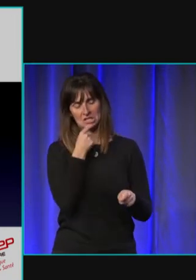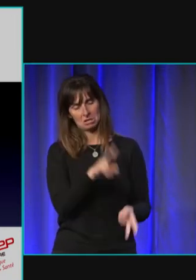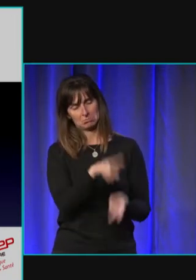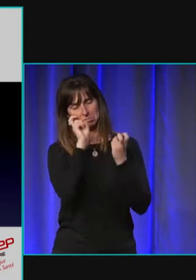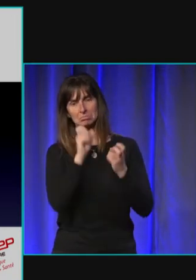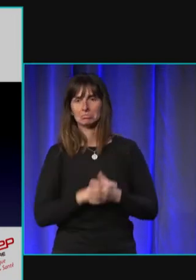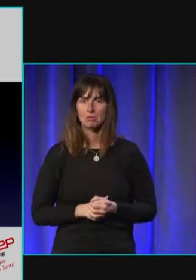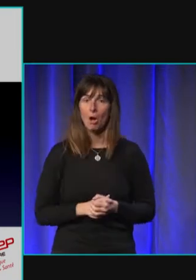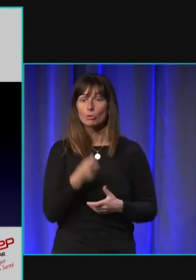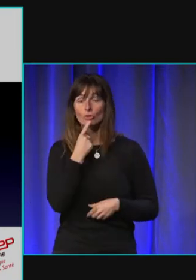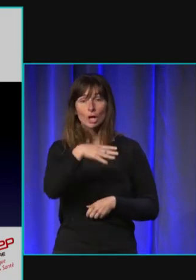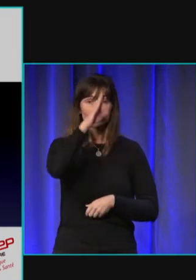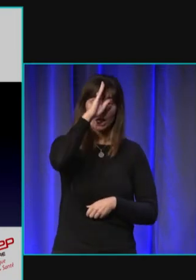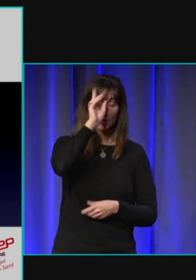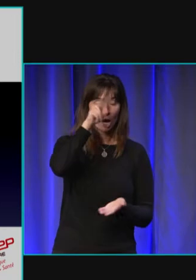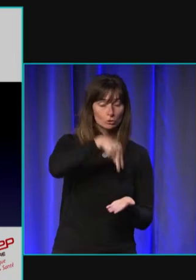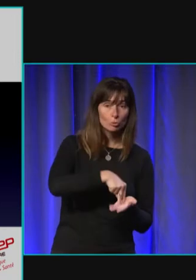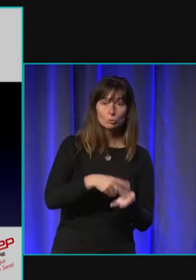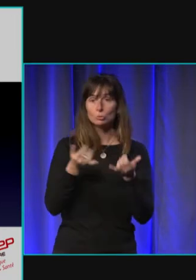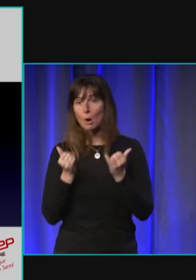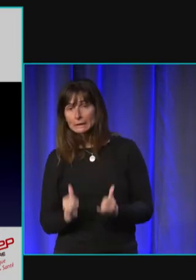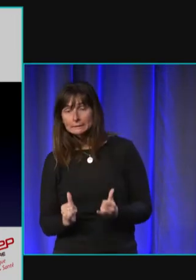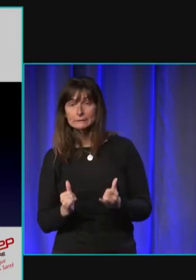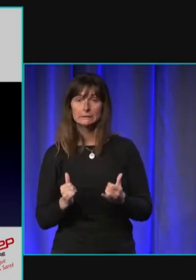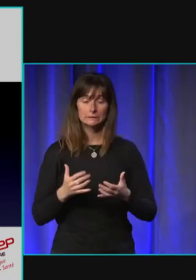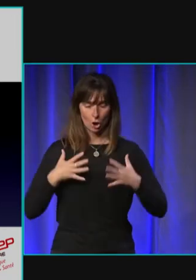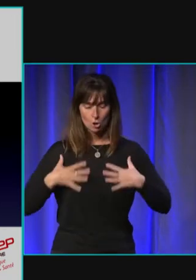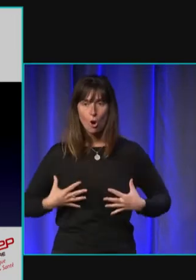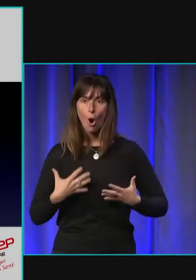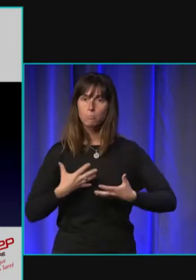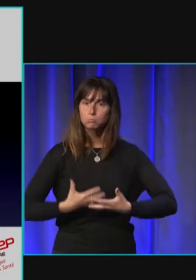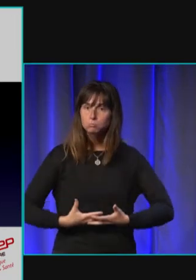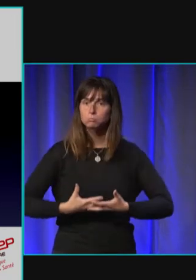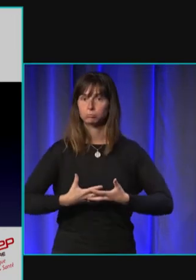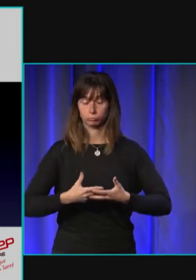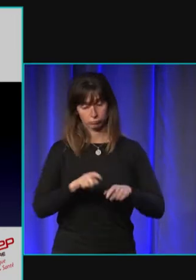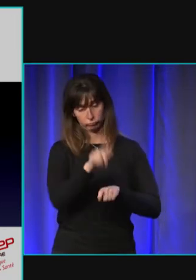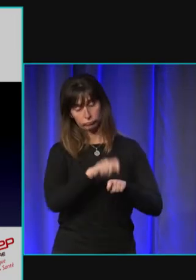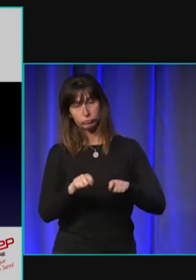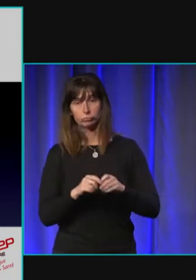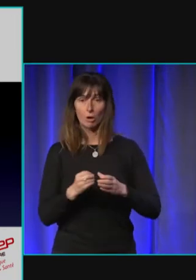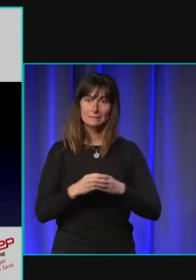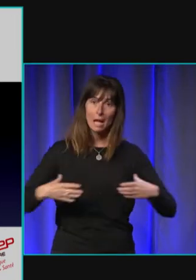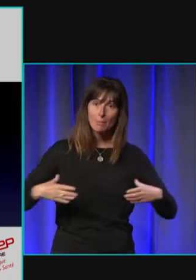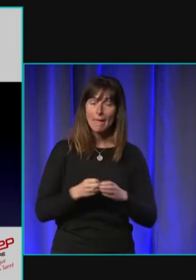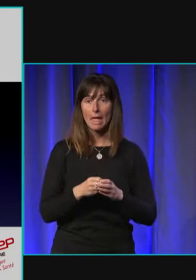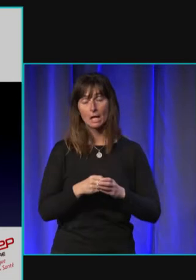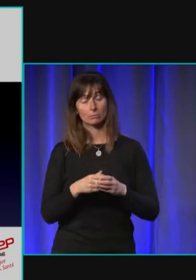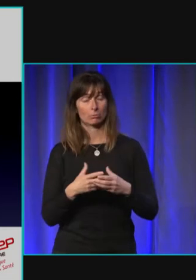de mesurer la taille debout, la taille assise, la masse corporelle, les diamètres, les